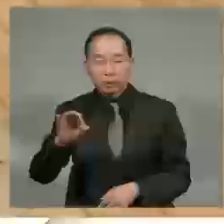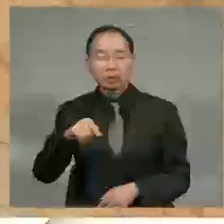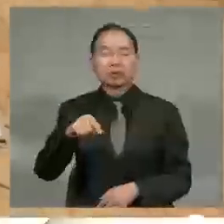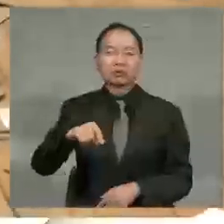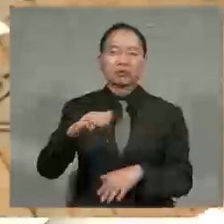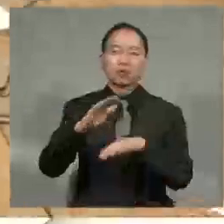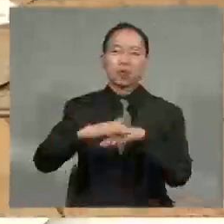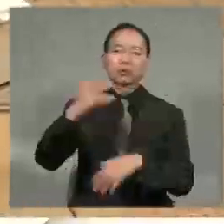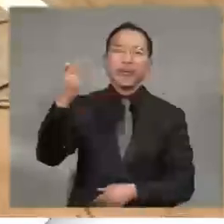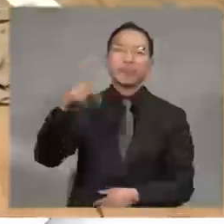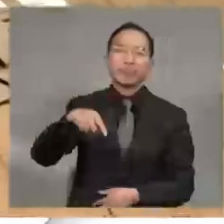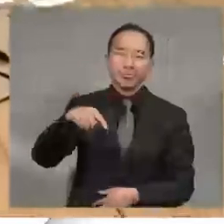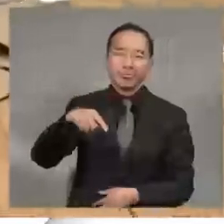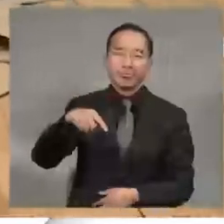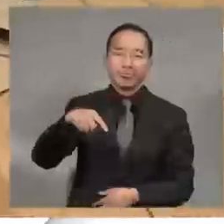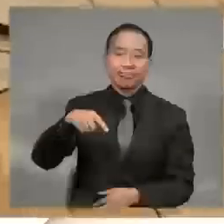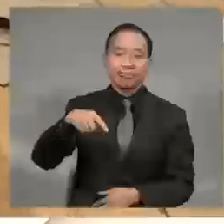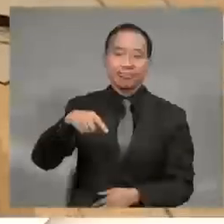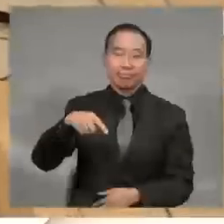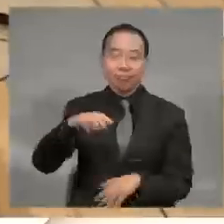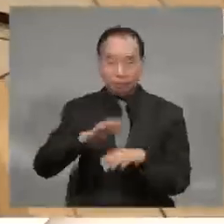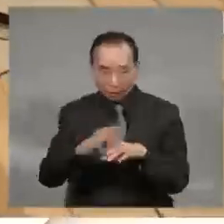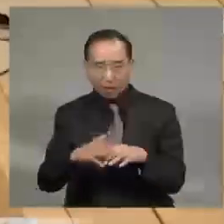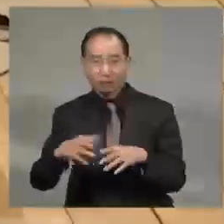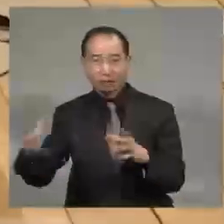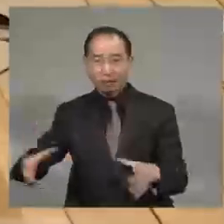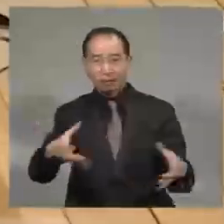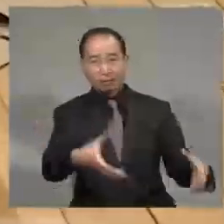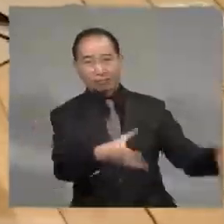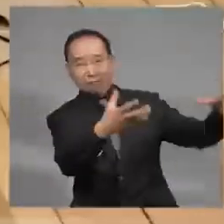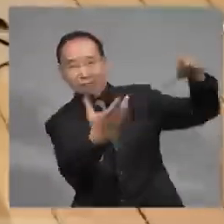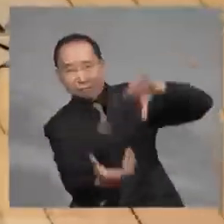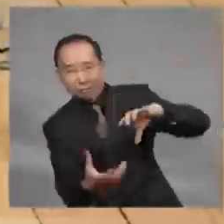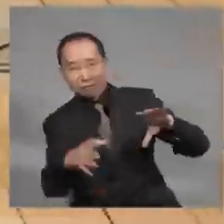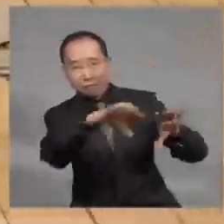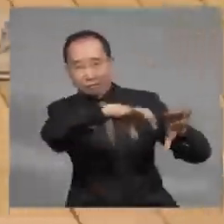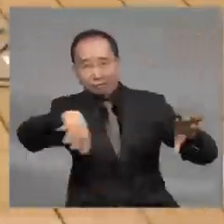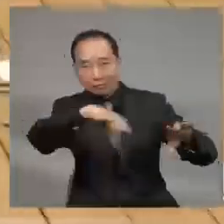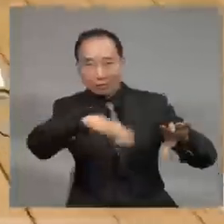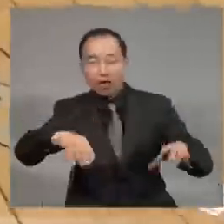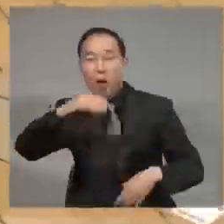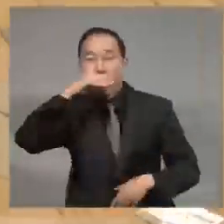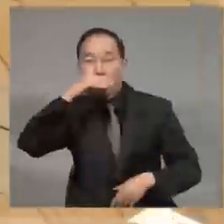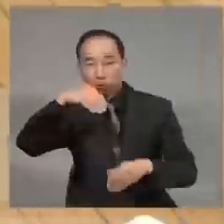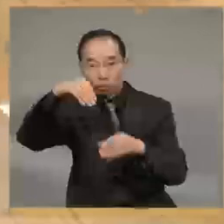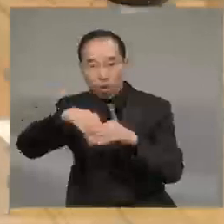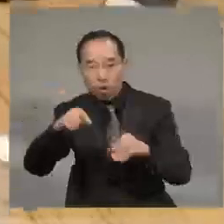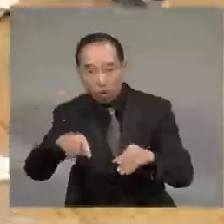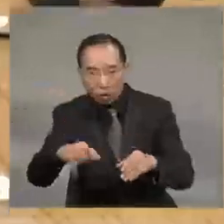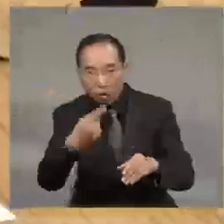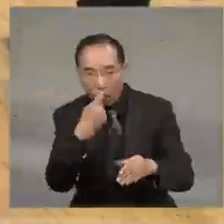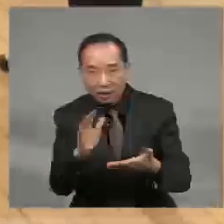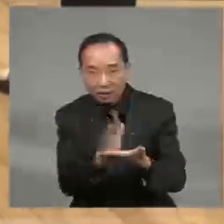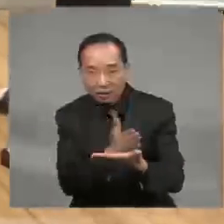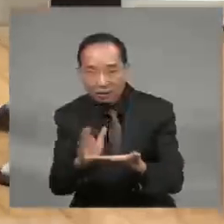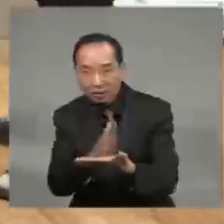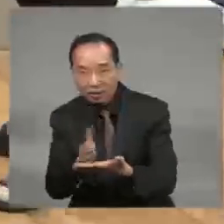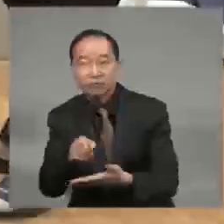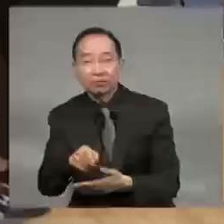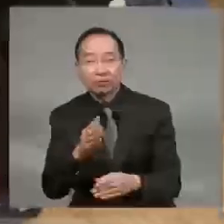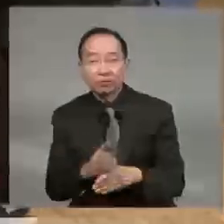논산인데요. 논산도 이제 싹 다 확인을 해보네요. 네, 아까 그 옮기신 게 관외 사전 투표함인 것 같고요. 네. 논산 지역도 아마